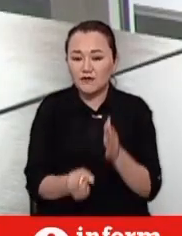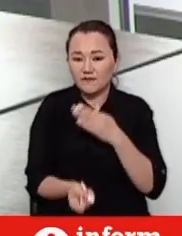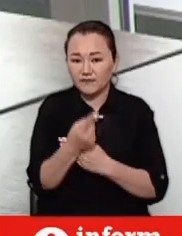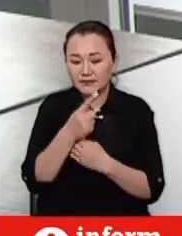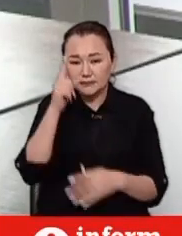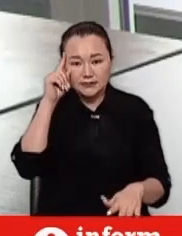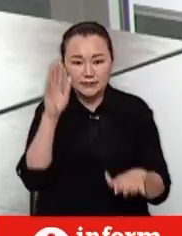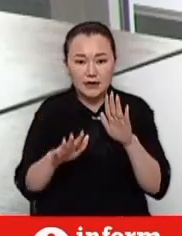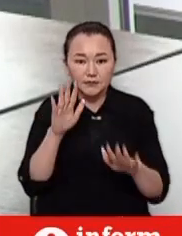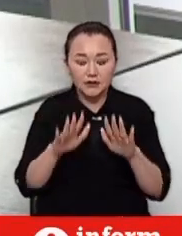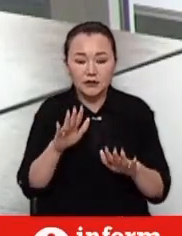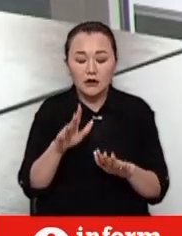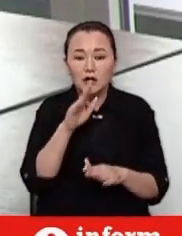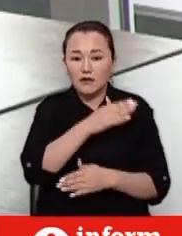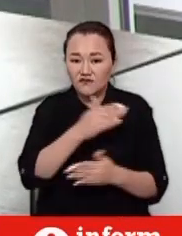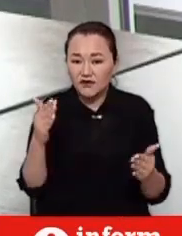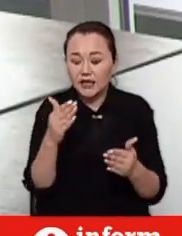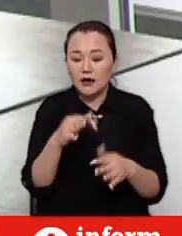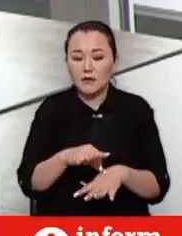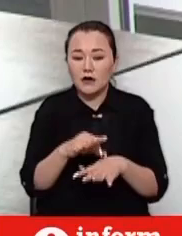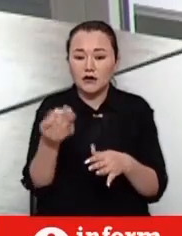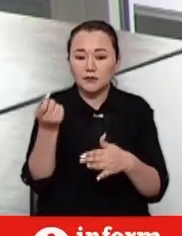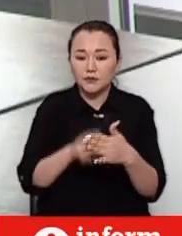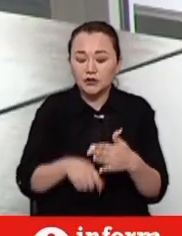подозрение. Вы прервите звонок